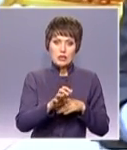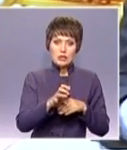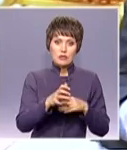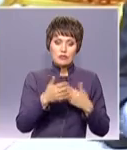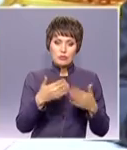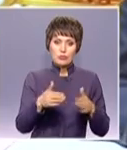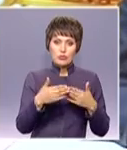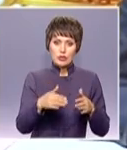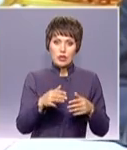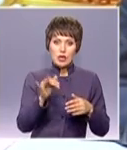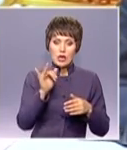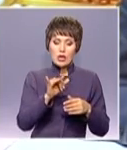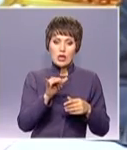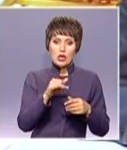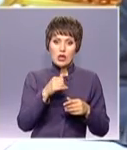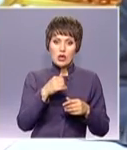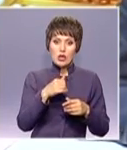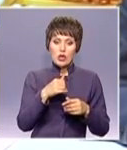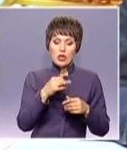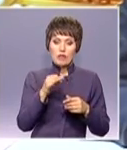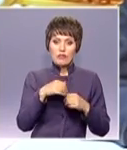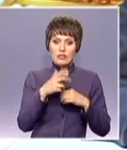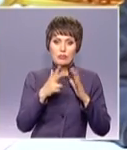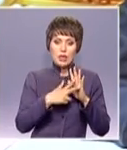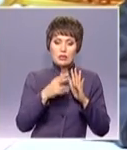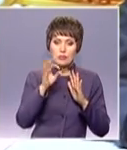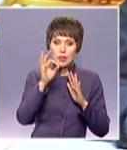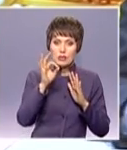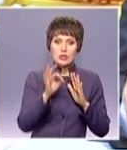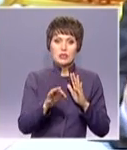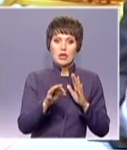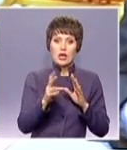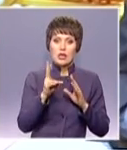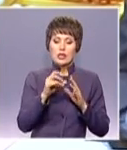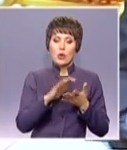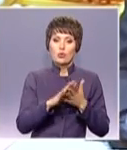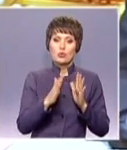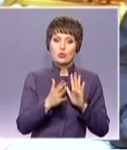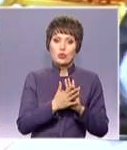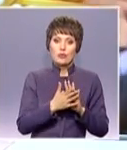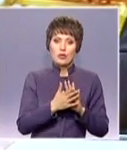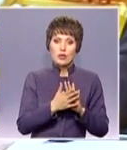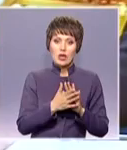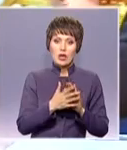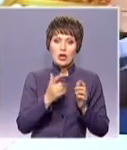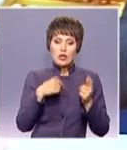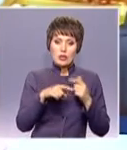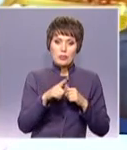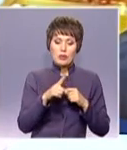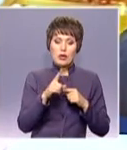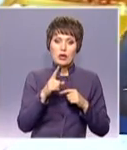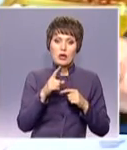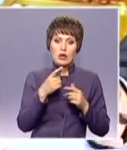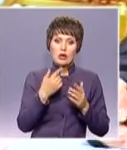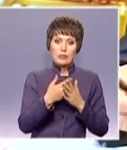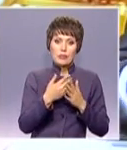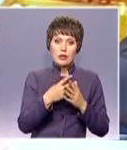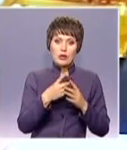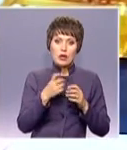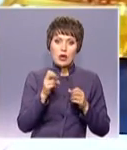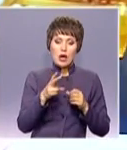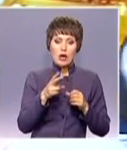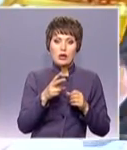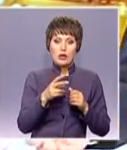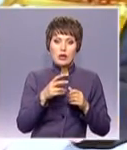срок годности. И 18% на условия их реализации, то есть наличие холодильников, там, как